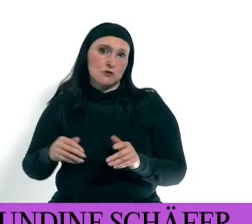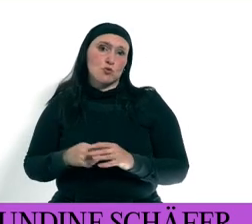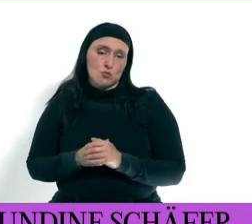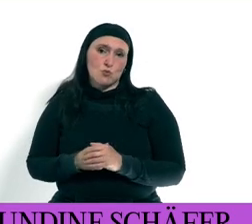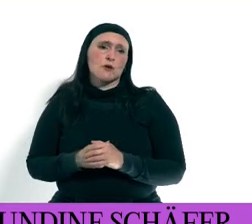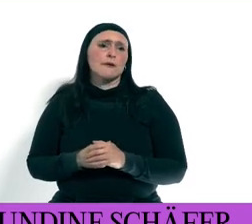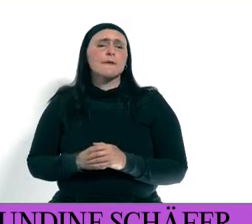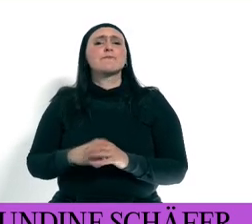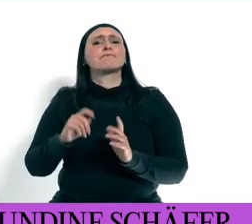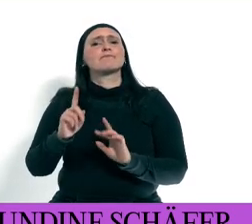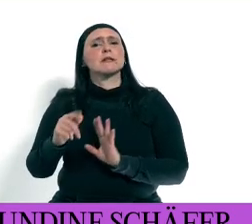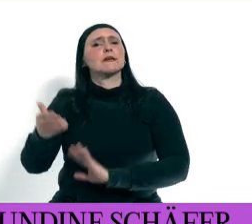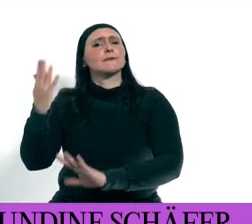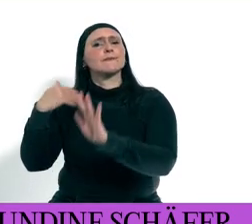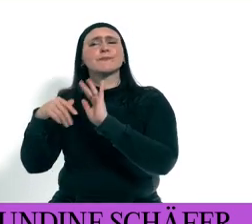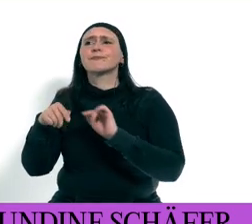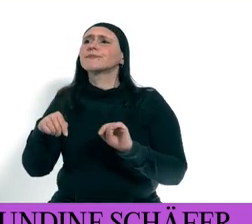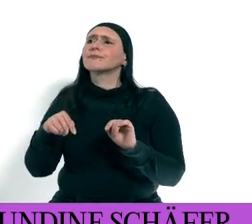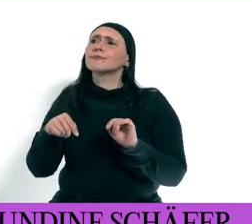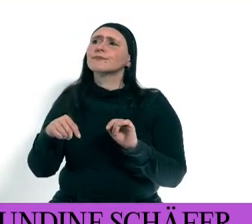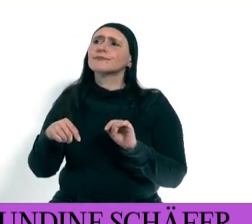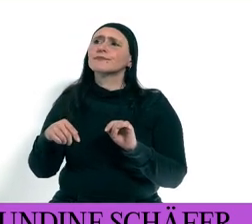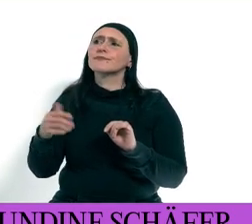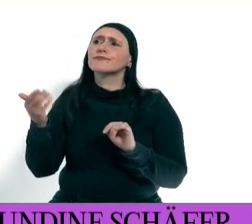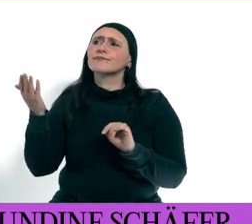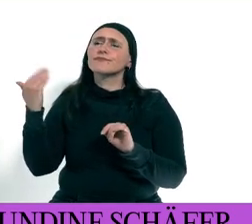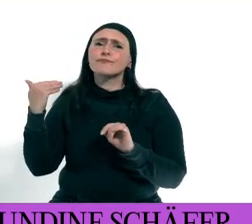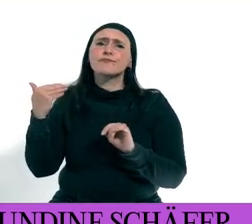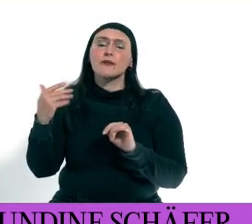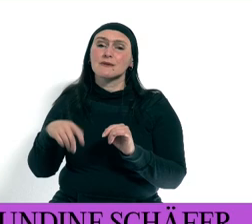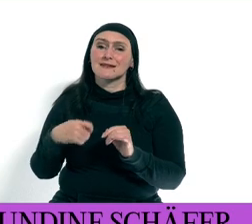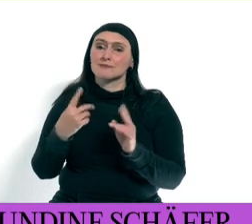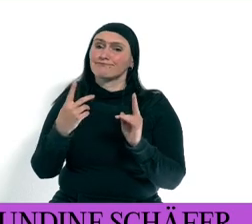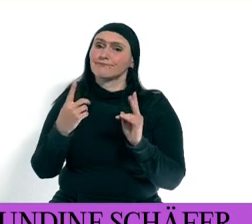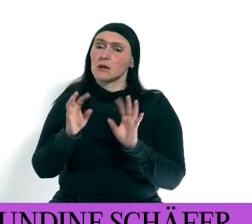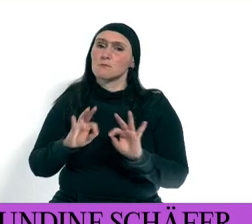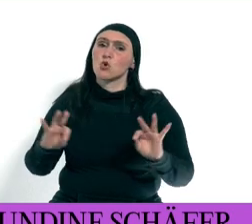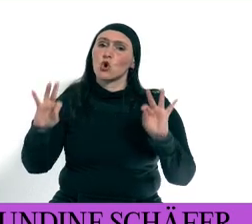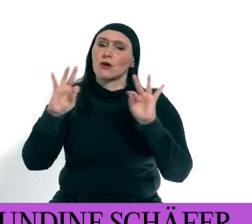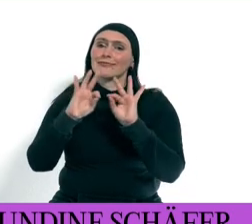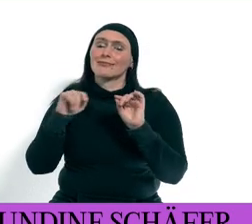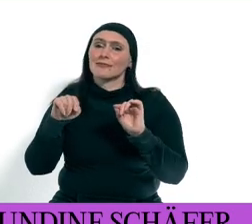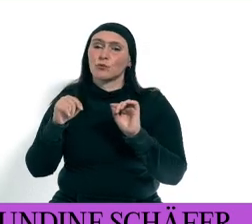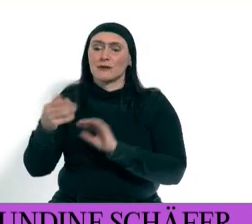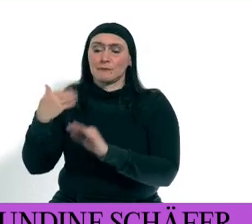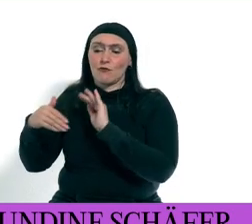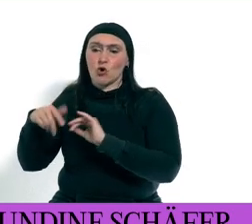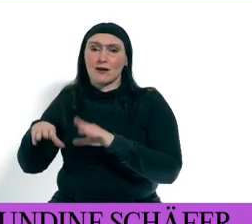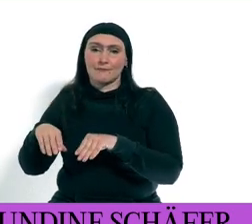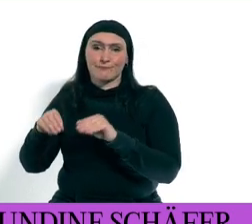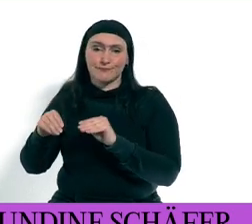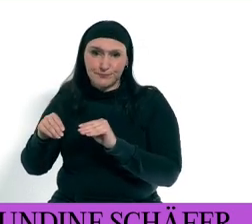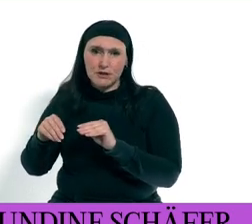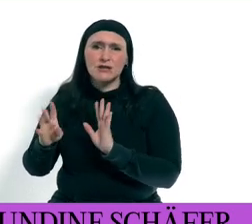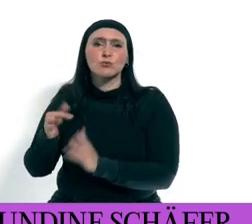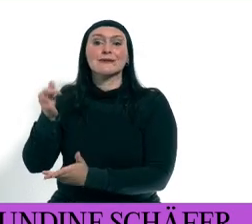ist. Aber die Grundannahme, die uns bewogen hat, unser Projekt auf den Weg zu bringen, gilt noch, ist